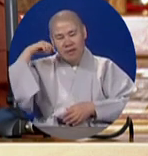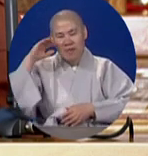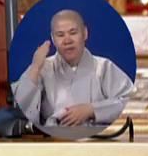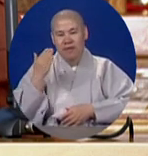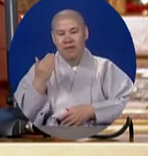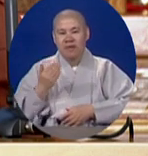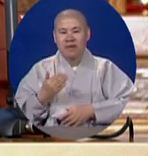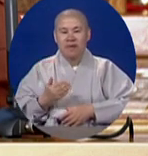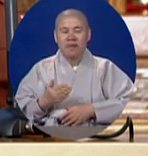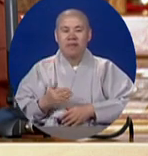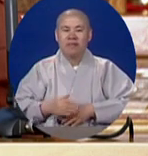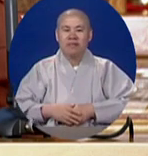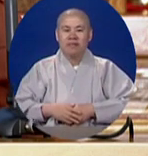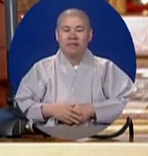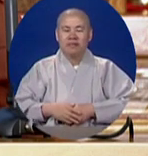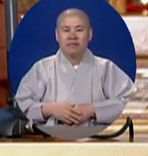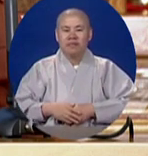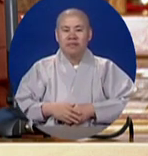그랬냐.